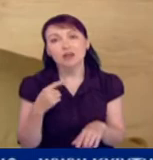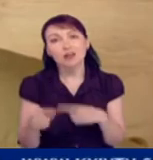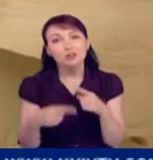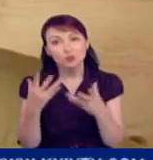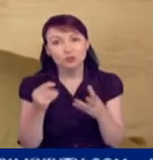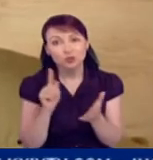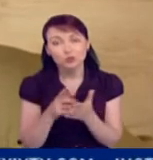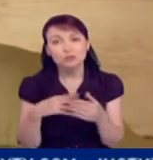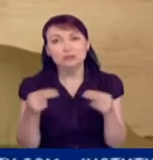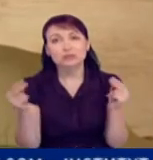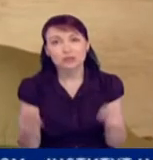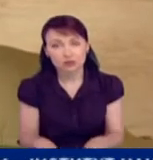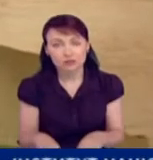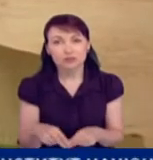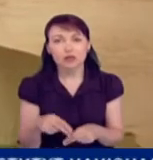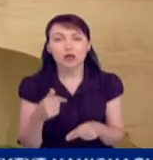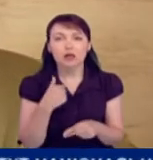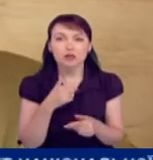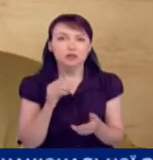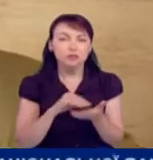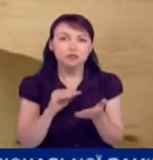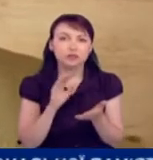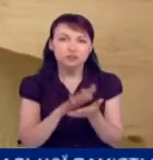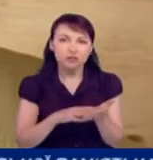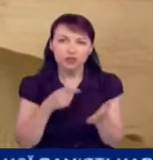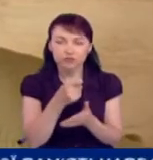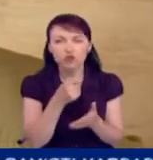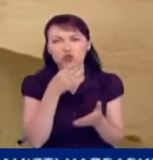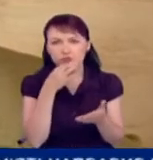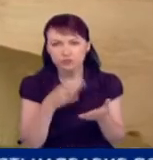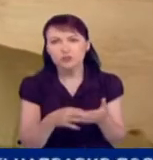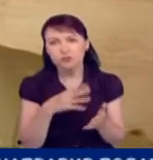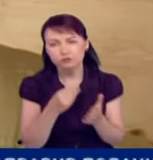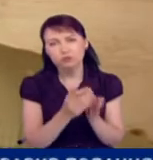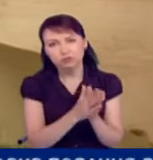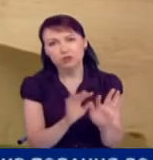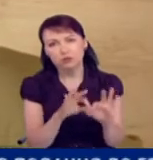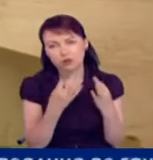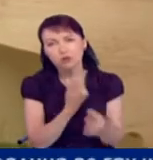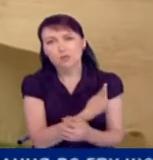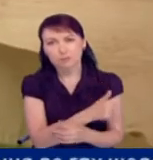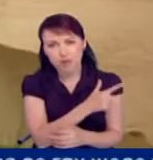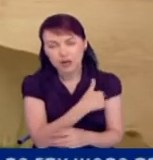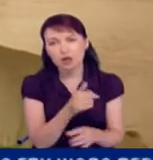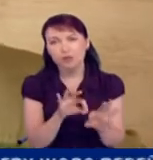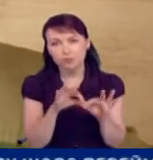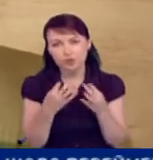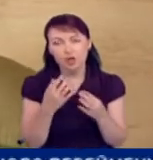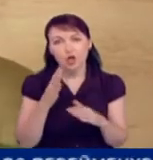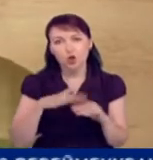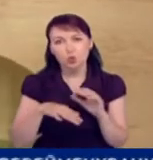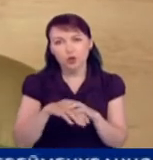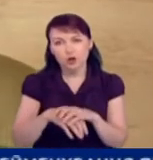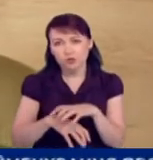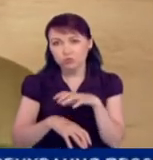мав розписуватися. І я написав заяву під власну відповідальність випроситись з лікарні. У мене рука